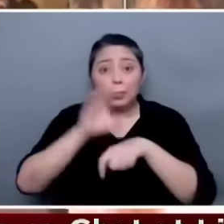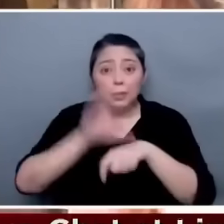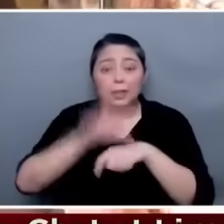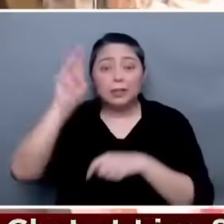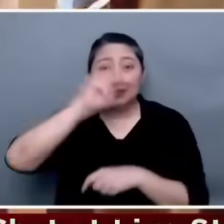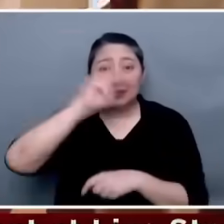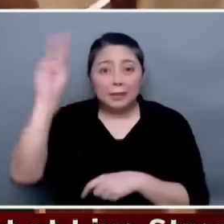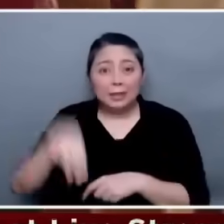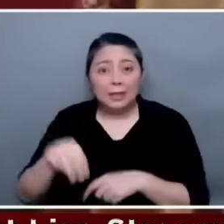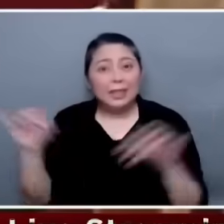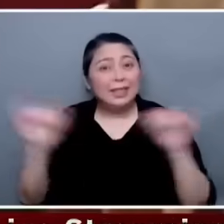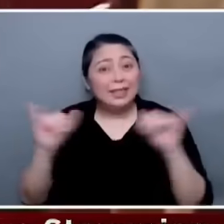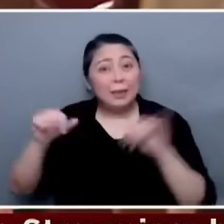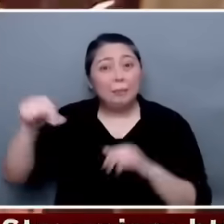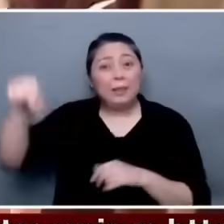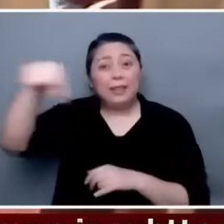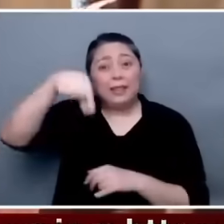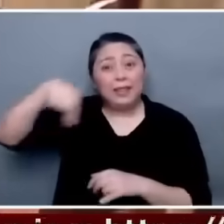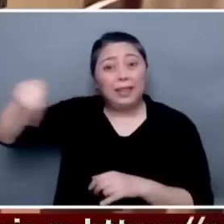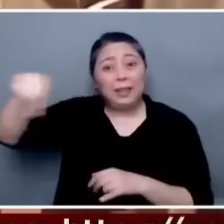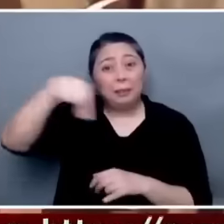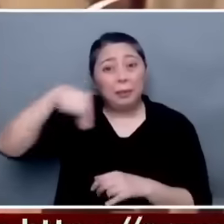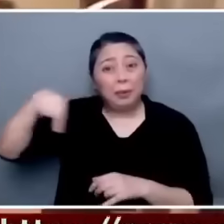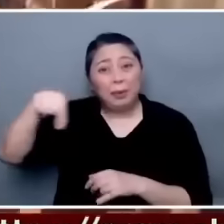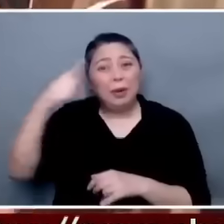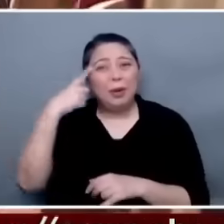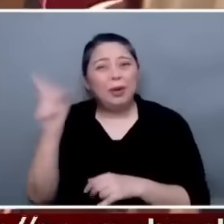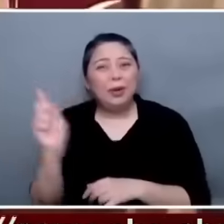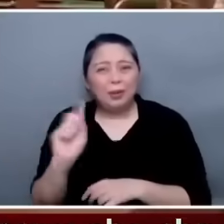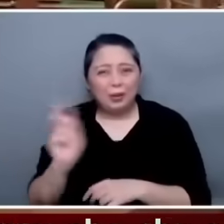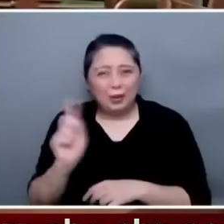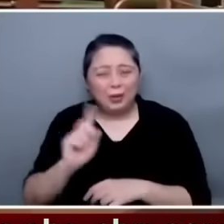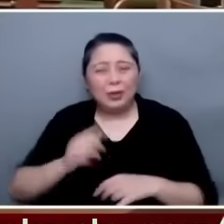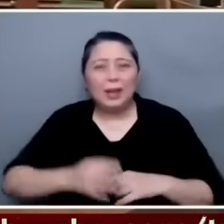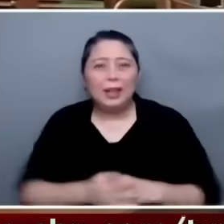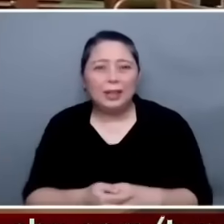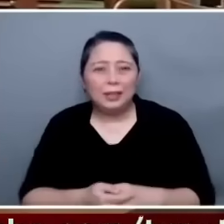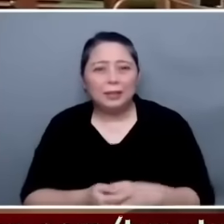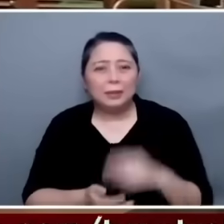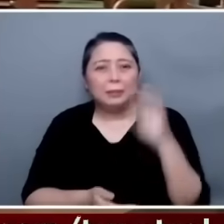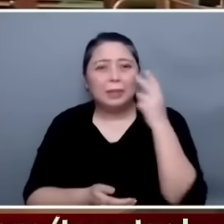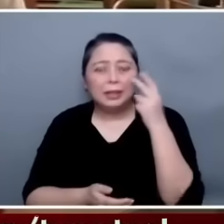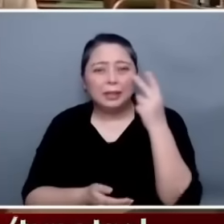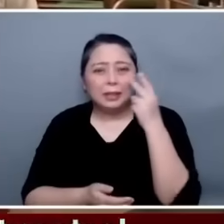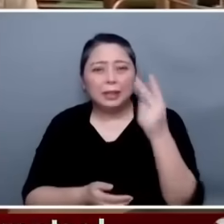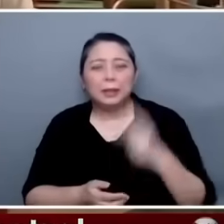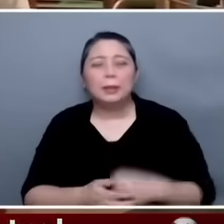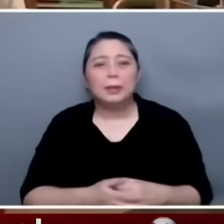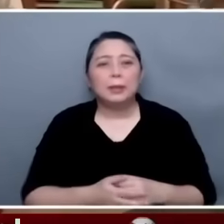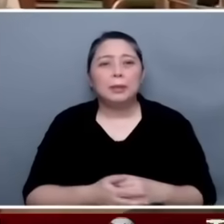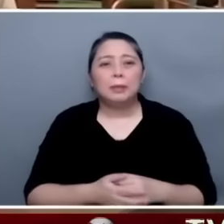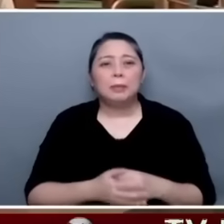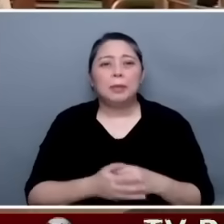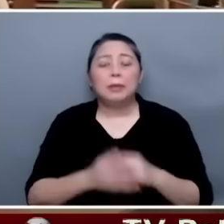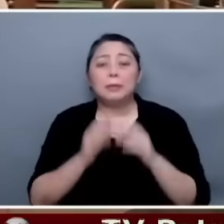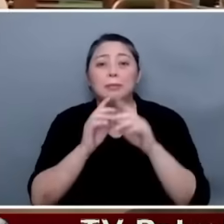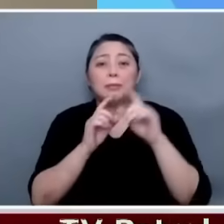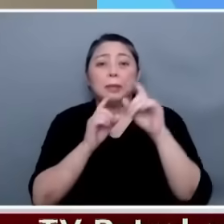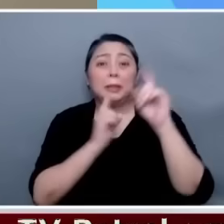Quiapo Church sa pagdami ulit ng mga mananampalataya na magsisimba, lalo't papagating na ang